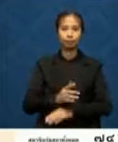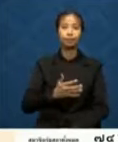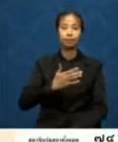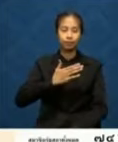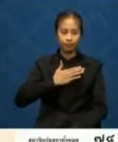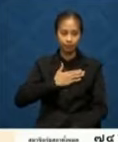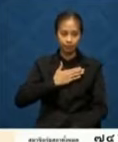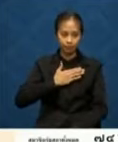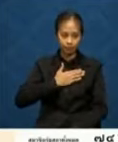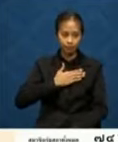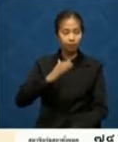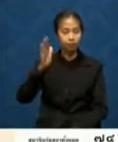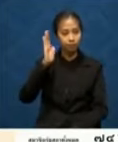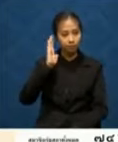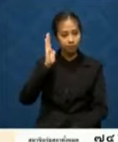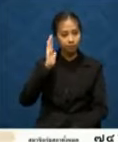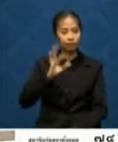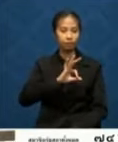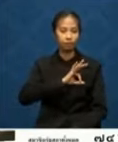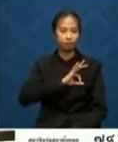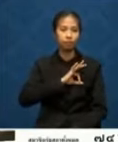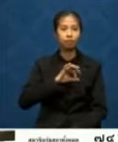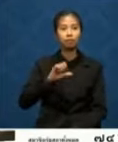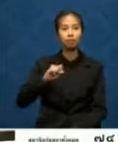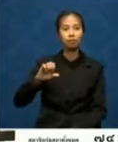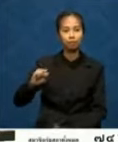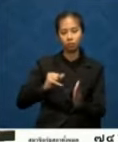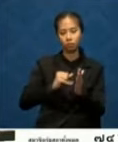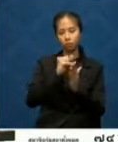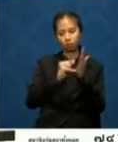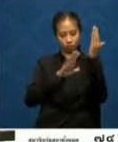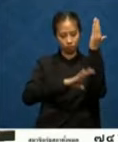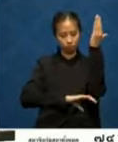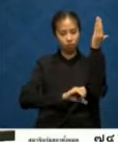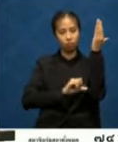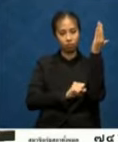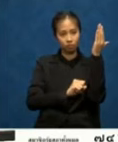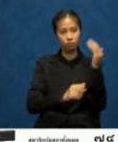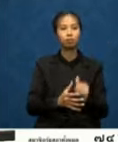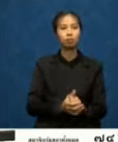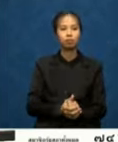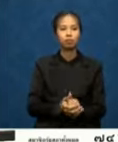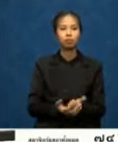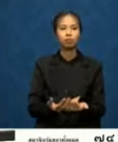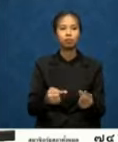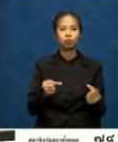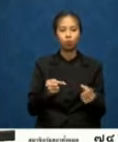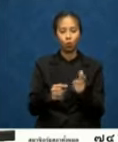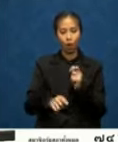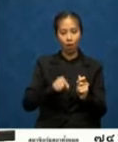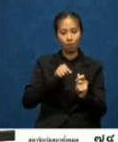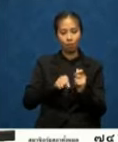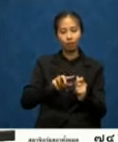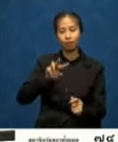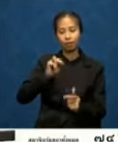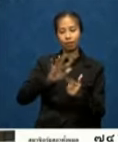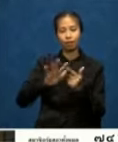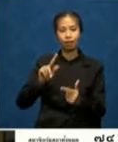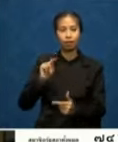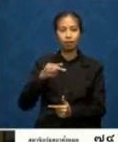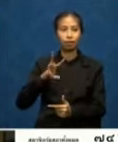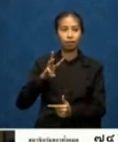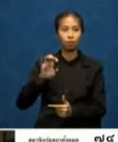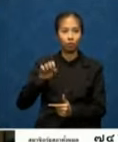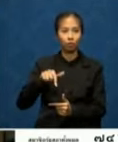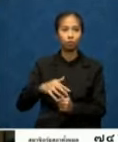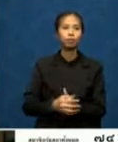รัชชานนท์ศรีก่อเกื้อสมาชิกสภาผู้แทนราษฎรจังหวัดสงขลาเขตเลือกตั้งที่ 7อำเภอนาทวีอำเภอสะบ้าย้อย